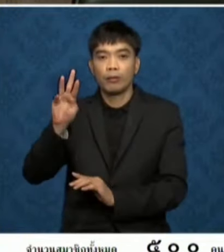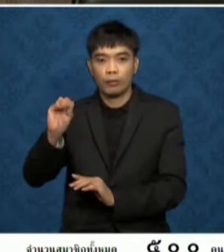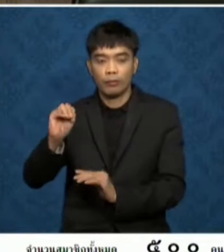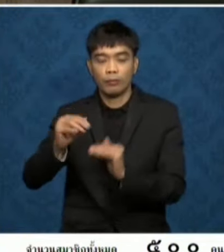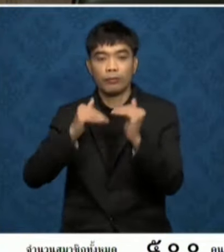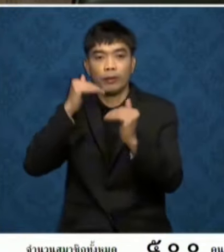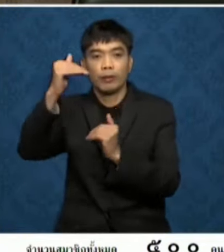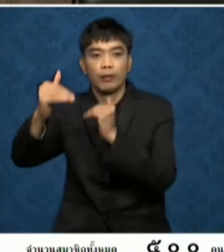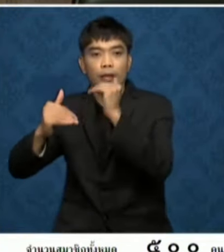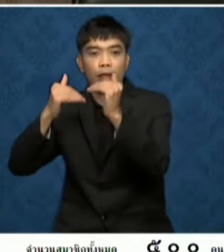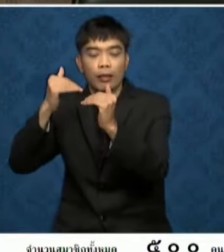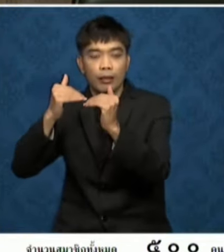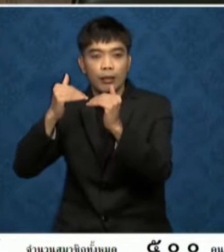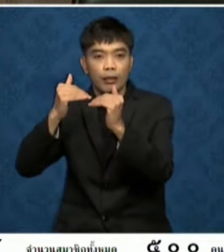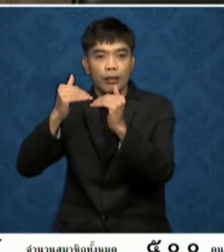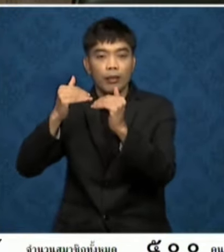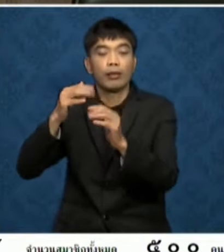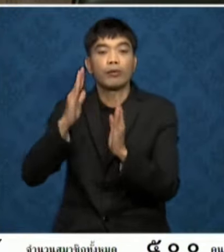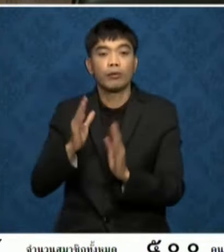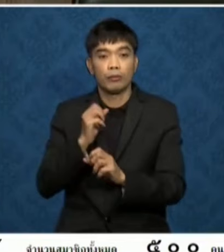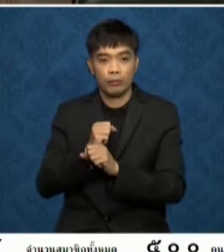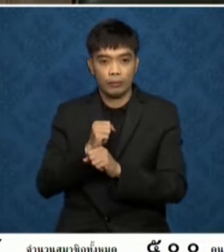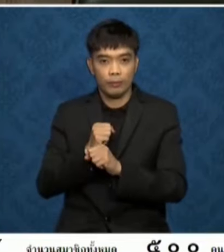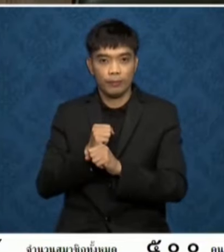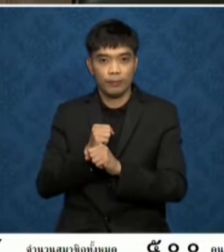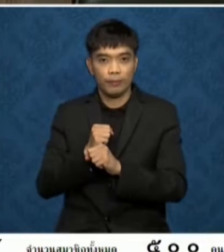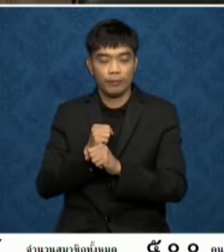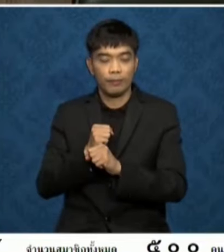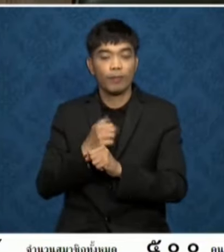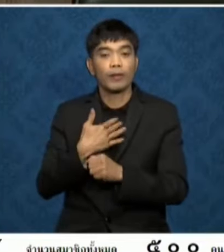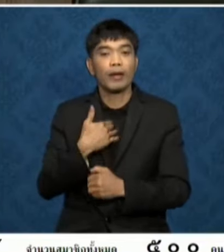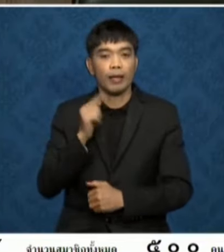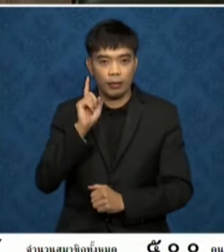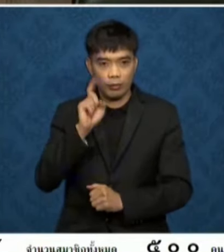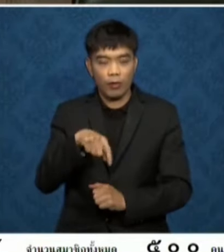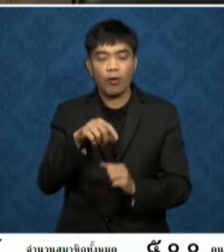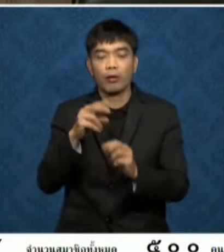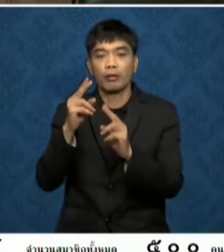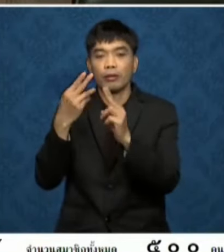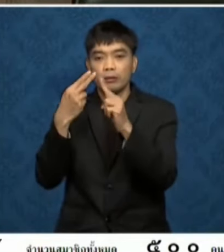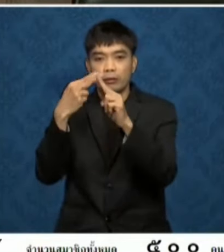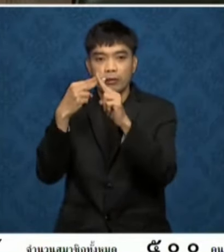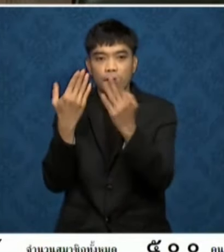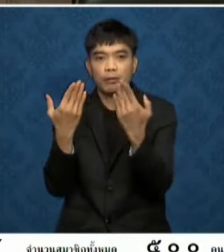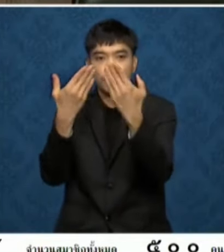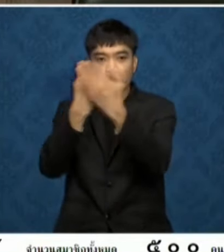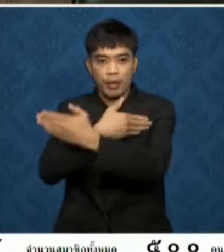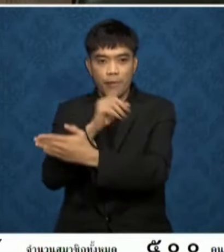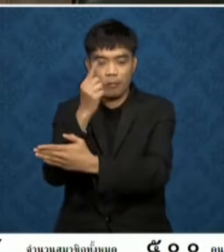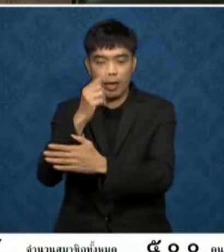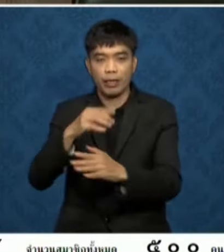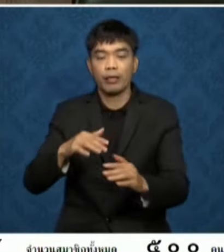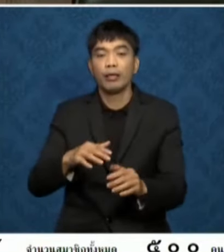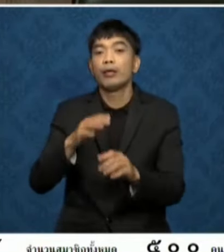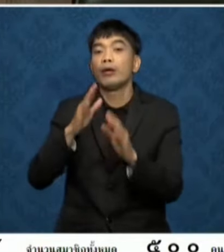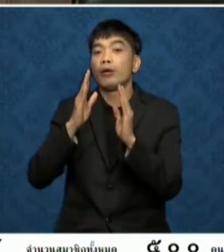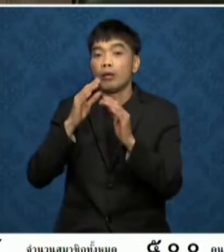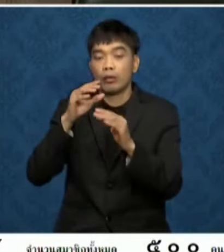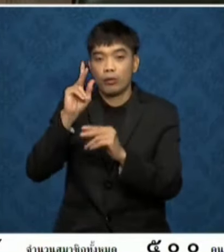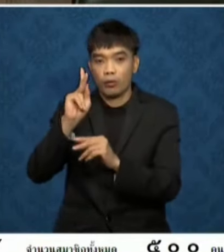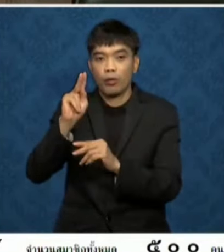ไปดูของกรมนี้นะครับท่านประธานเรียนตามตรงครับควรเปลี่ยนชื่อกรมเป็นกรมพัฒนาอาคารทด